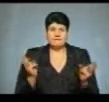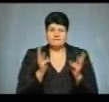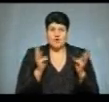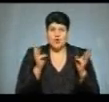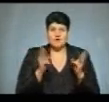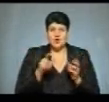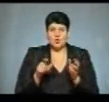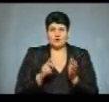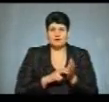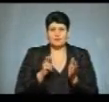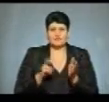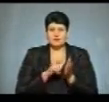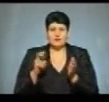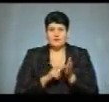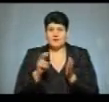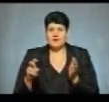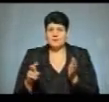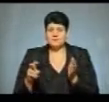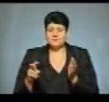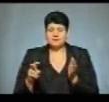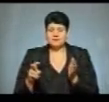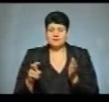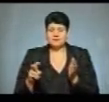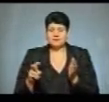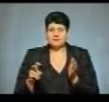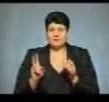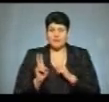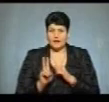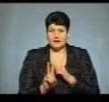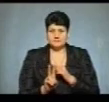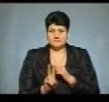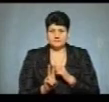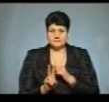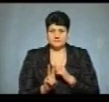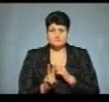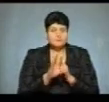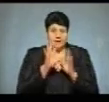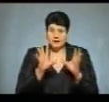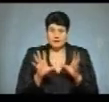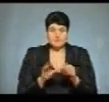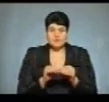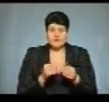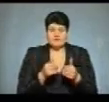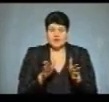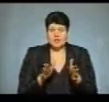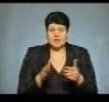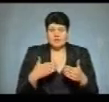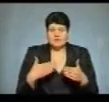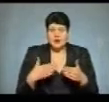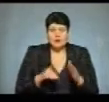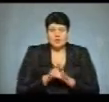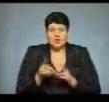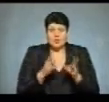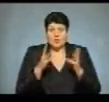люди повиступали, виходили з того тролейбуса, і все, він відкрив двері, і все, і почало вже